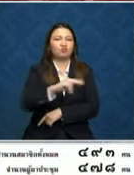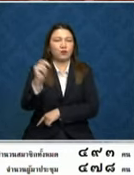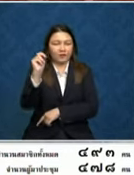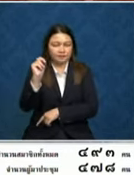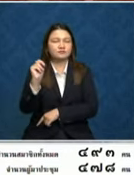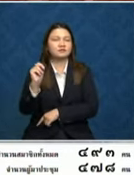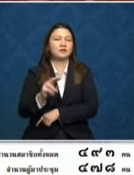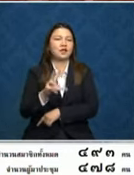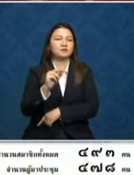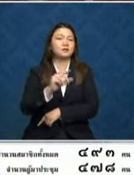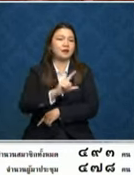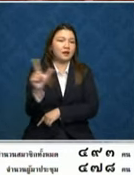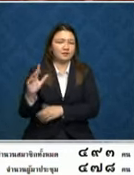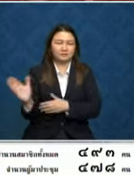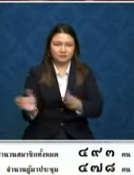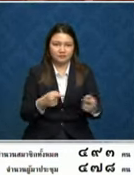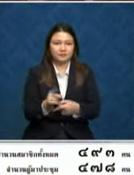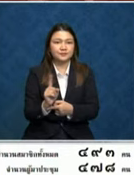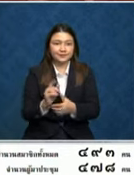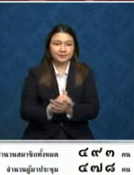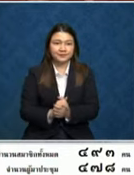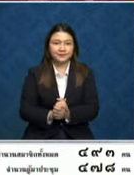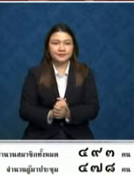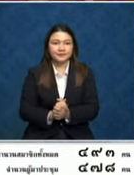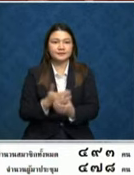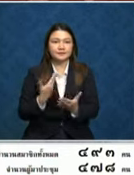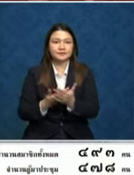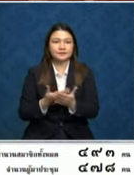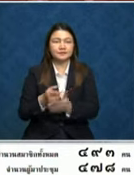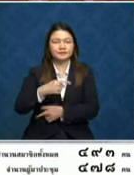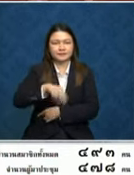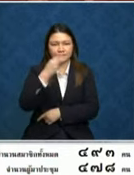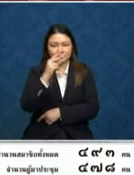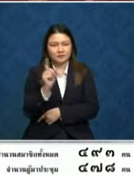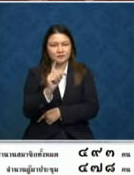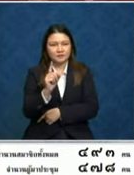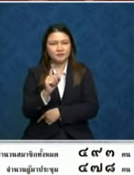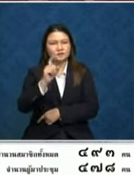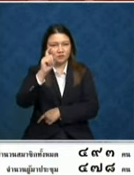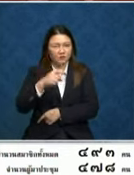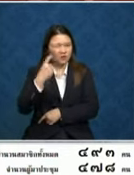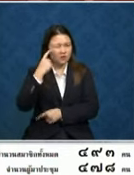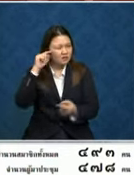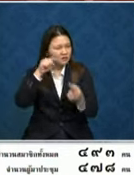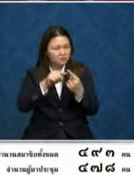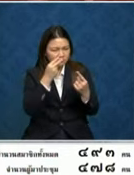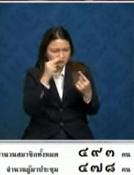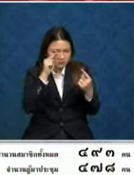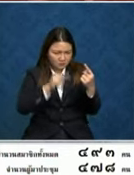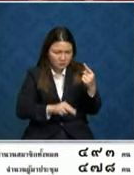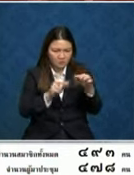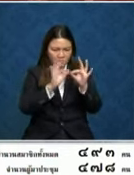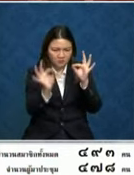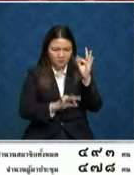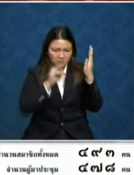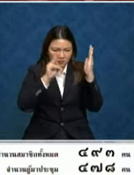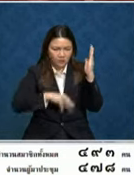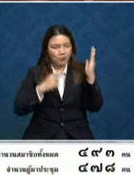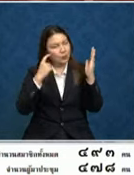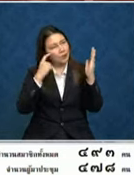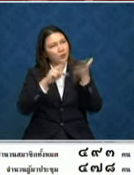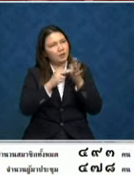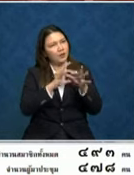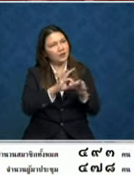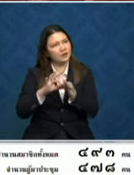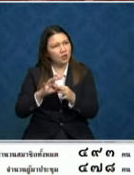ล้านบาทนะคะและในงบประมาณส่วนนี้นี่เองค่ะมันมีส่วนที่ดิฉันนะคะตั้งคำถามถึงความสมเหตุสมผลของการจัดสรรงบประมาณ